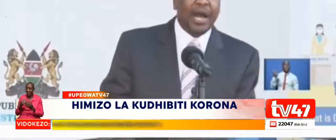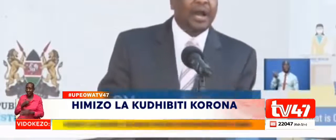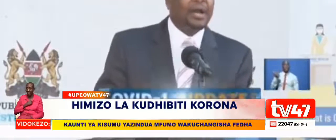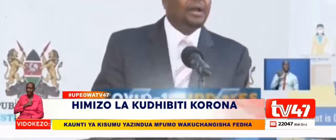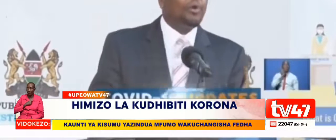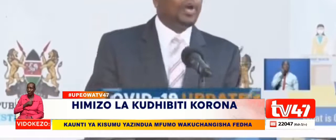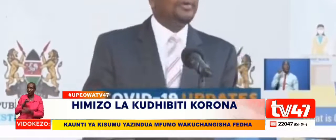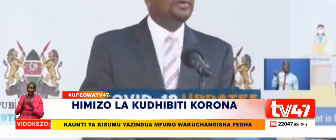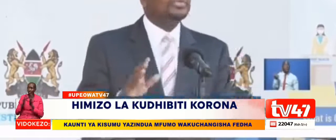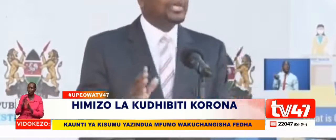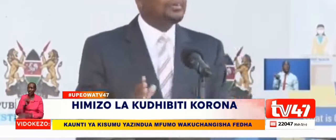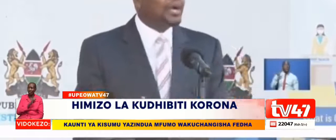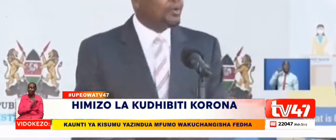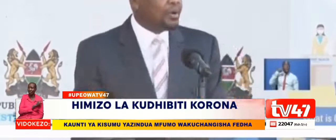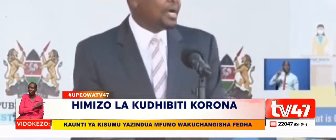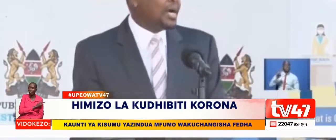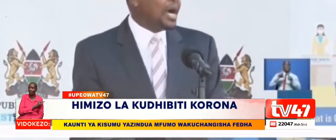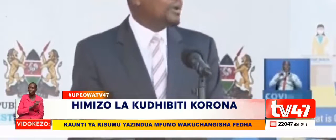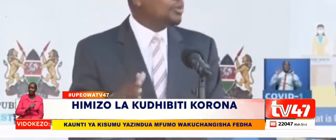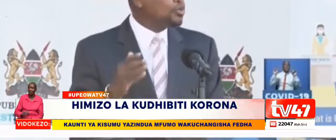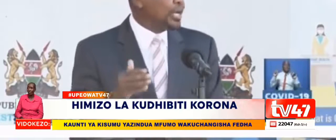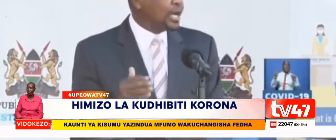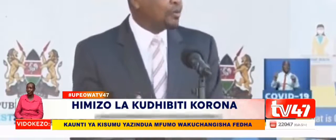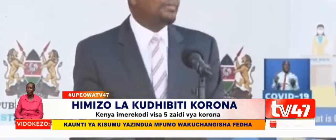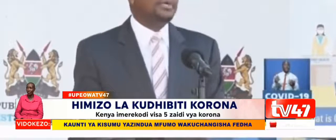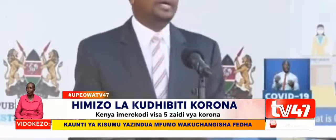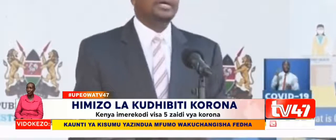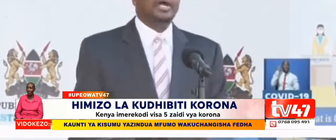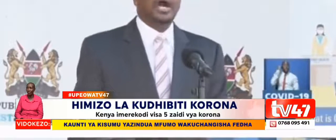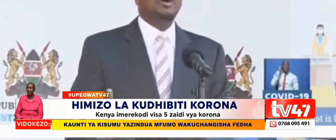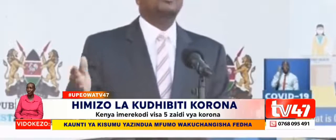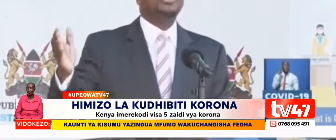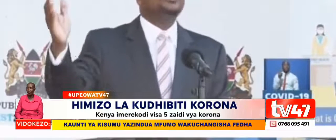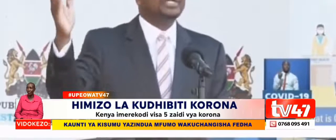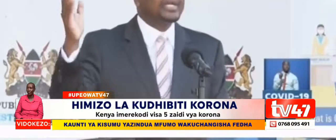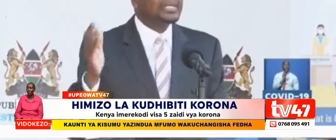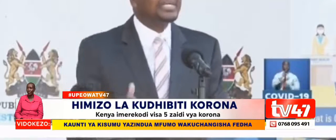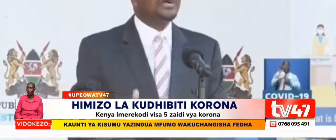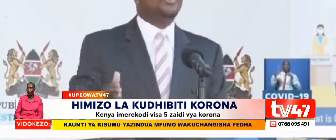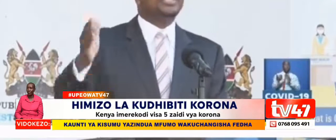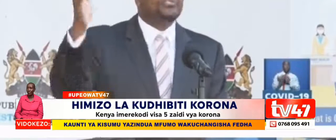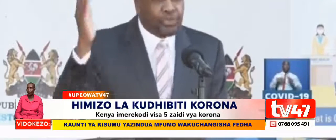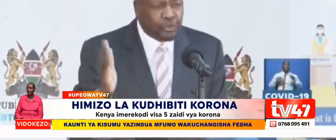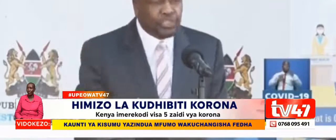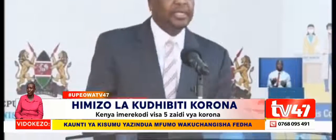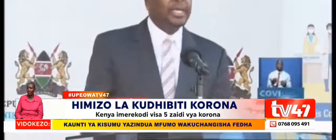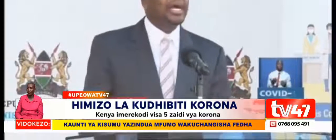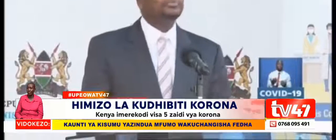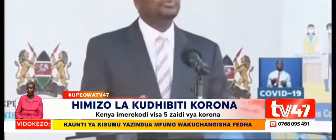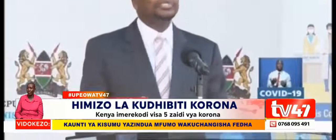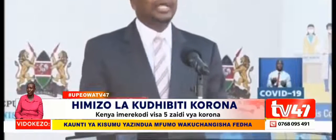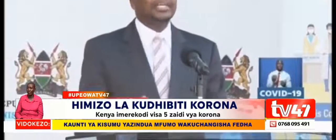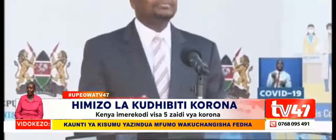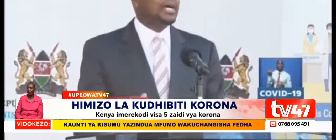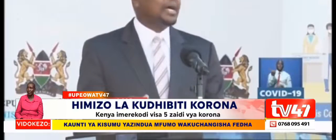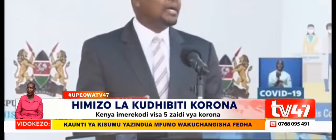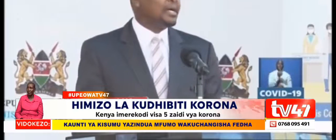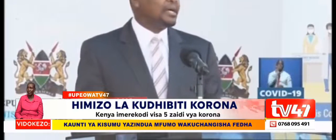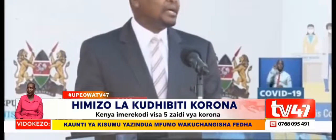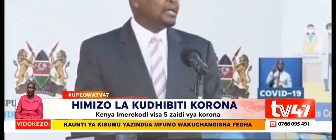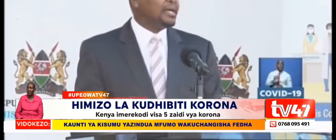ingefaa wewe useme ya kwamba ama ujue ya kwamba hao watu wanaingia wana virusi. Kila mtu ni